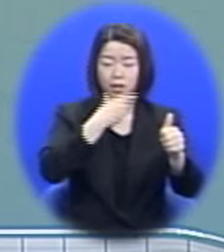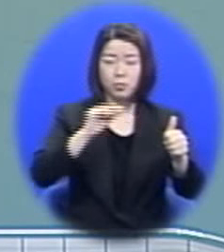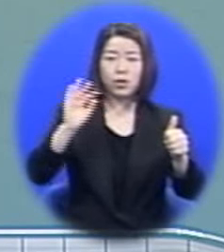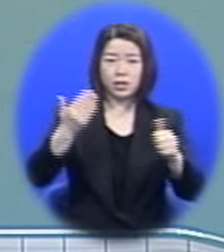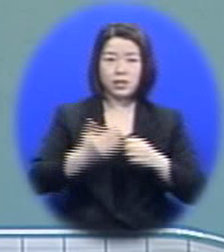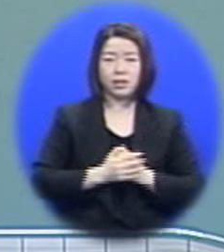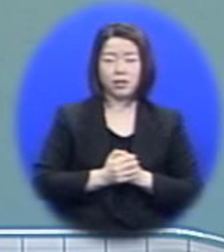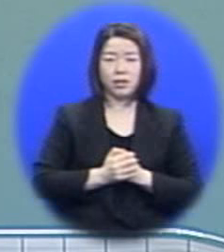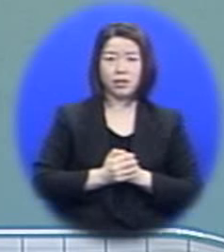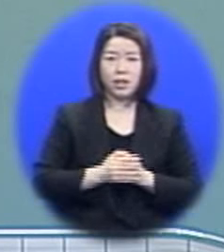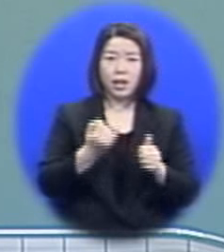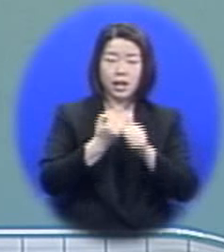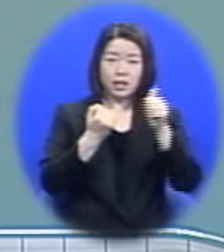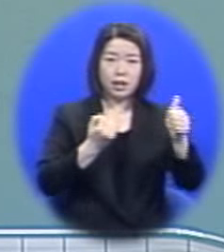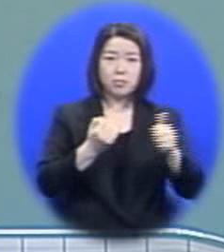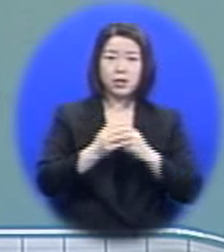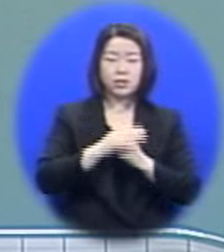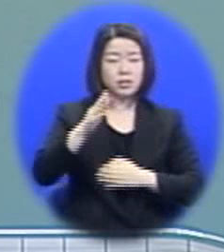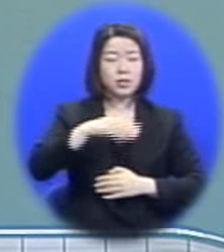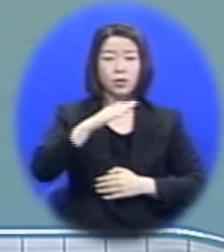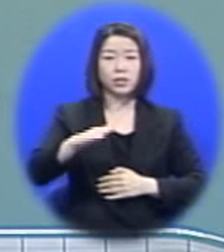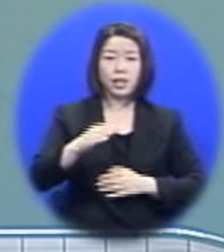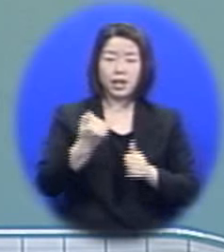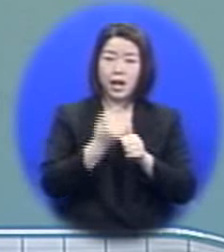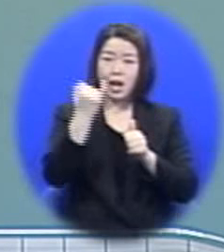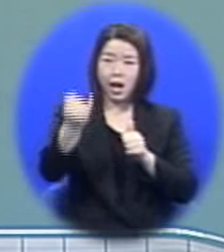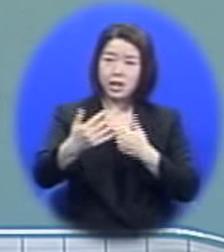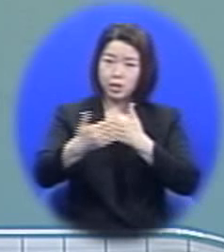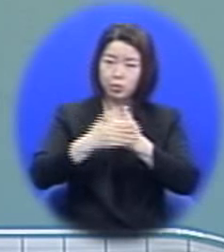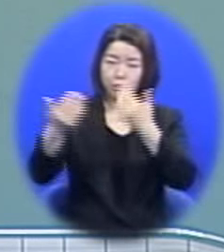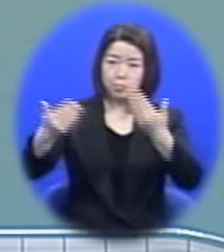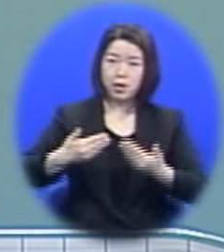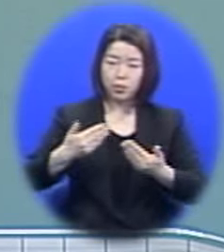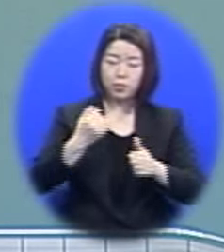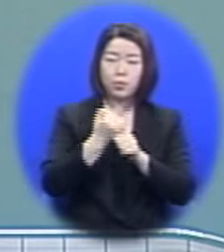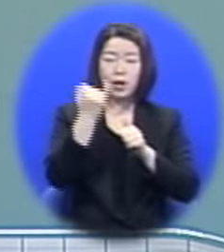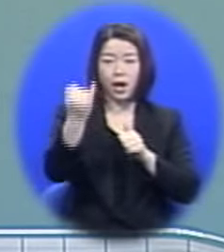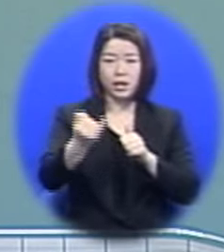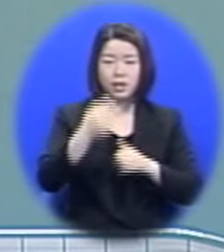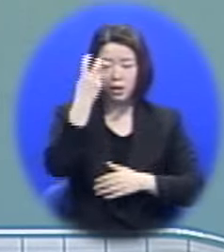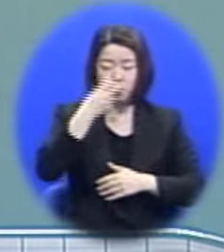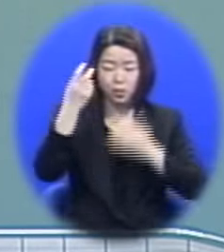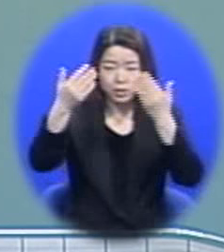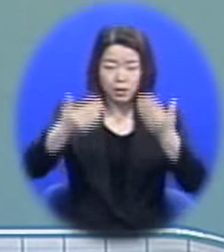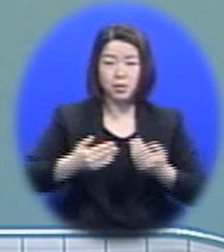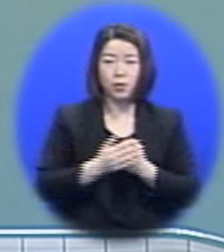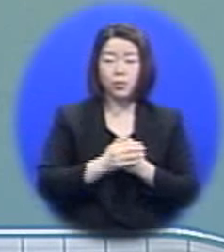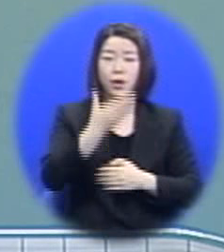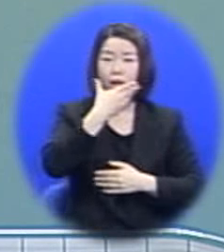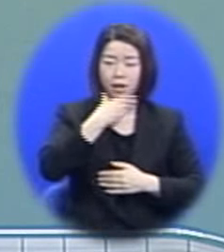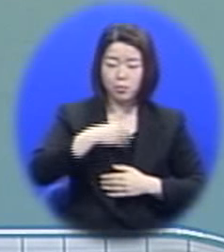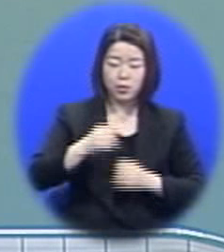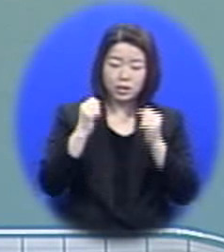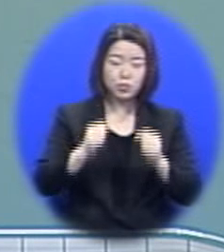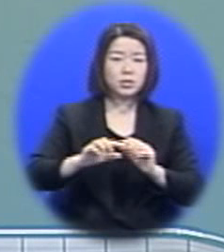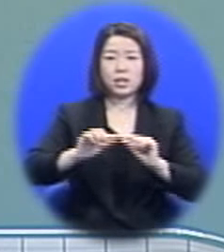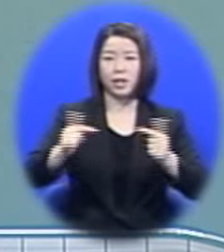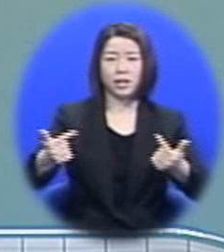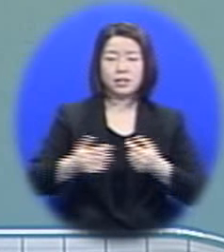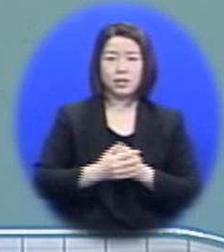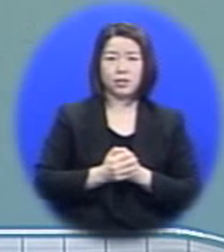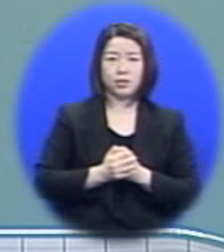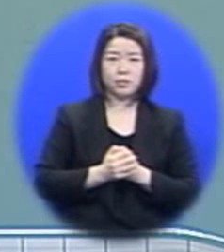겁니다. 남편은 절대로 아내에 도움을 받고 아내의 보살핌을 받고 그래서 행복한 존재가